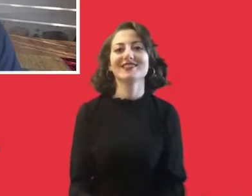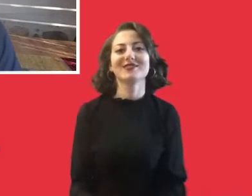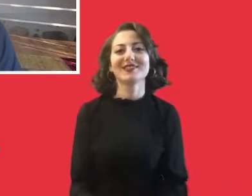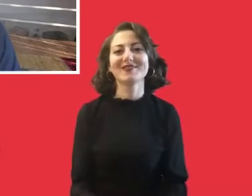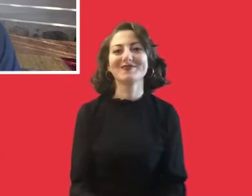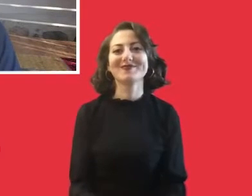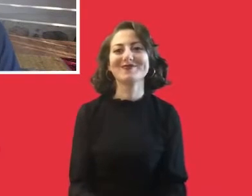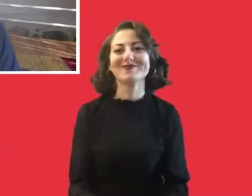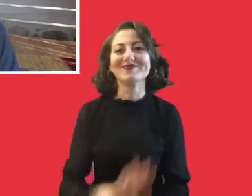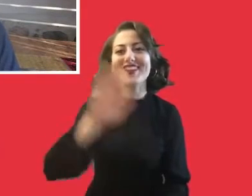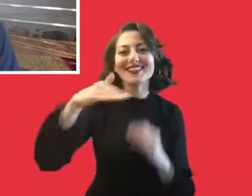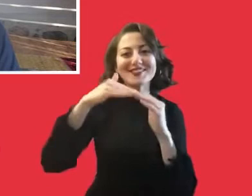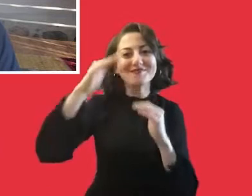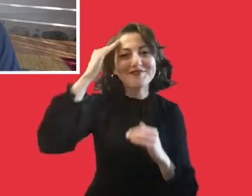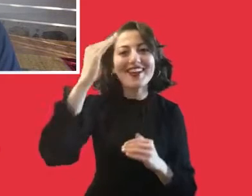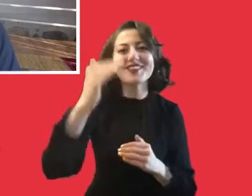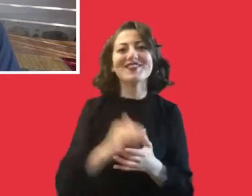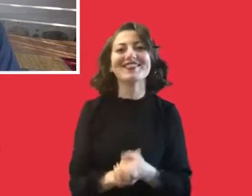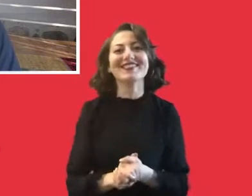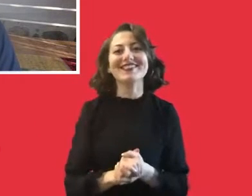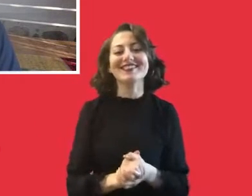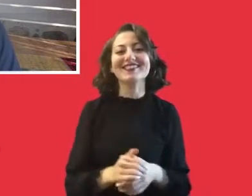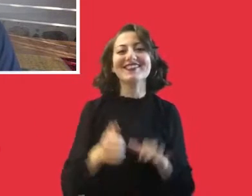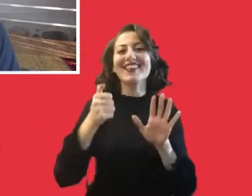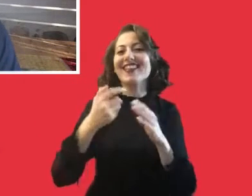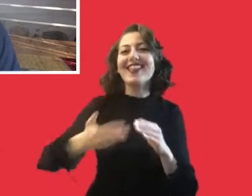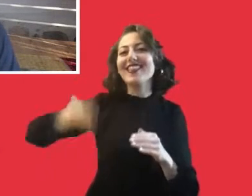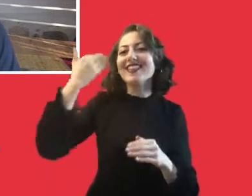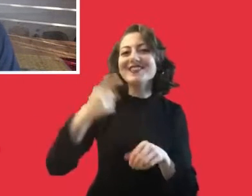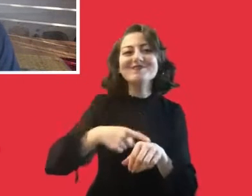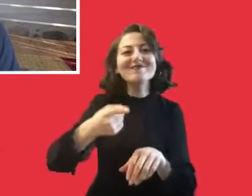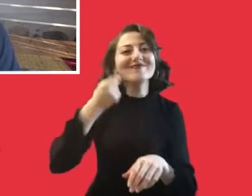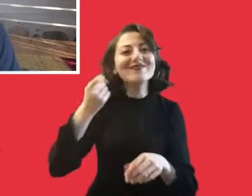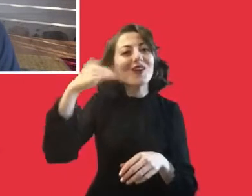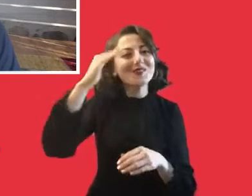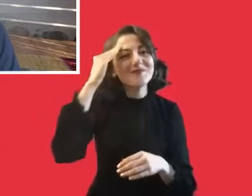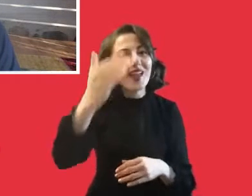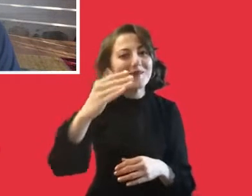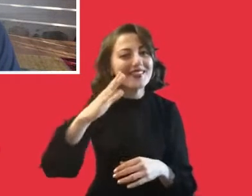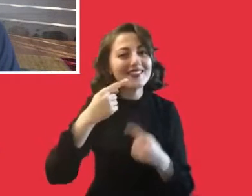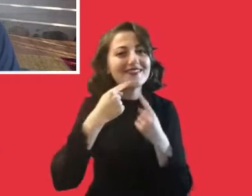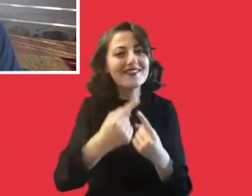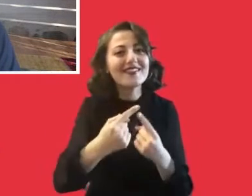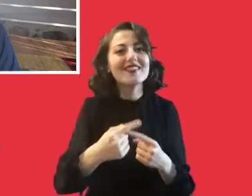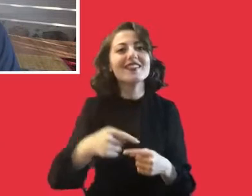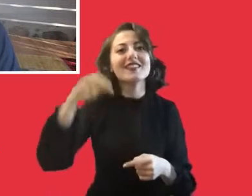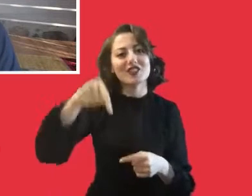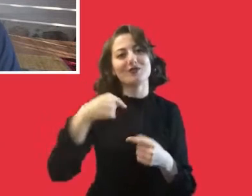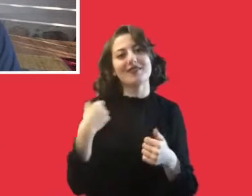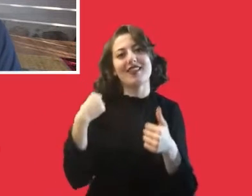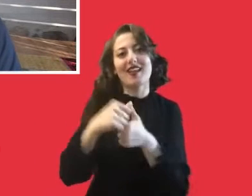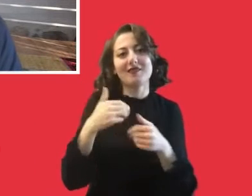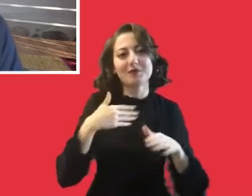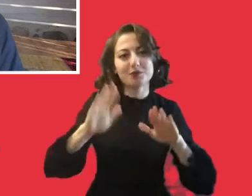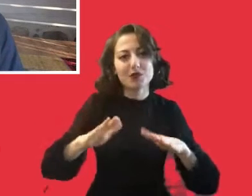Herkese merhaba. Bundan Hello 6 everyone. saat önce size ilk önce merhaba 6 years demiştim. ago I said Ve hello yeniden today. Sorry, buradayız. 6 hours ago, and